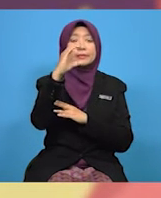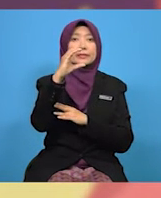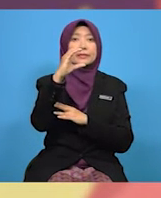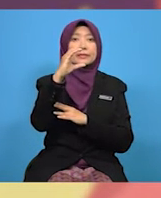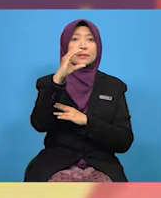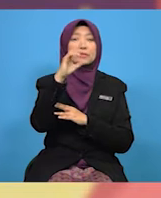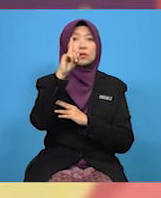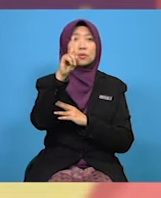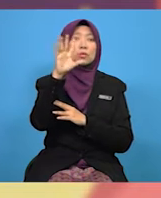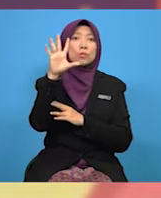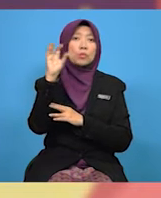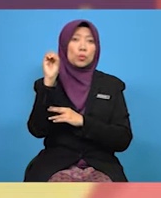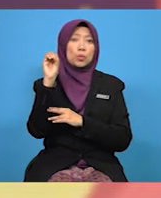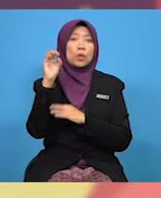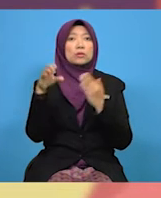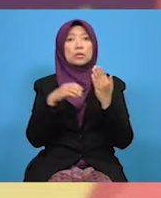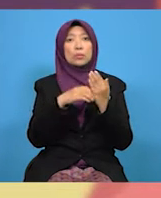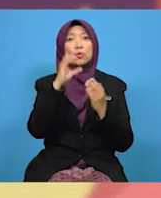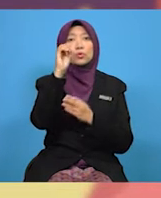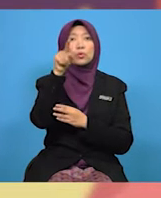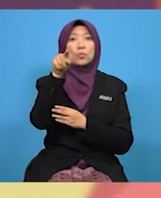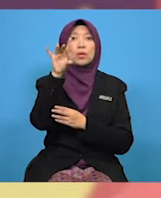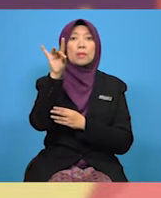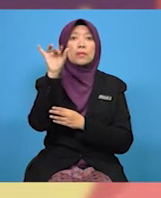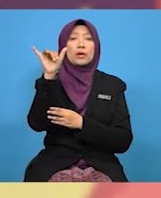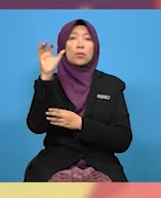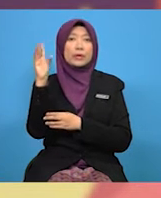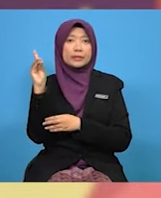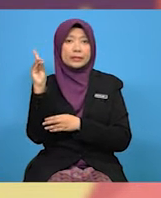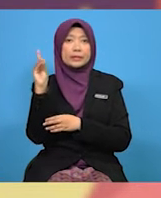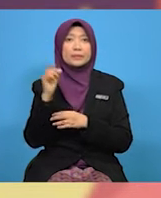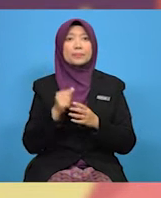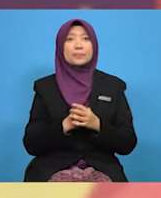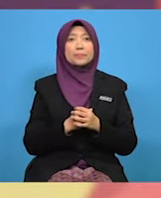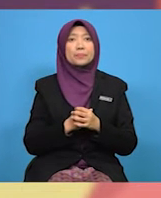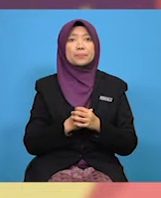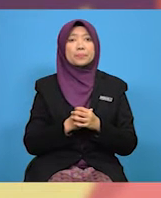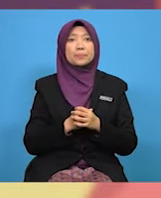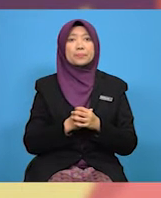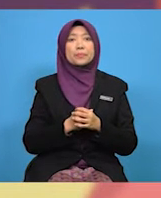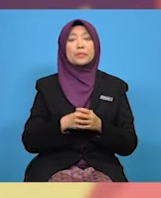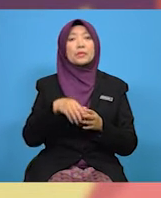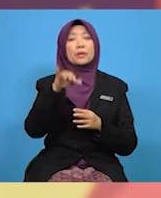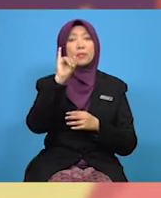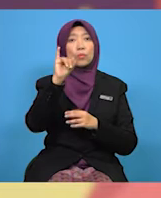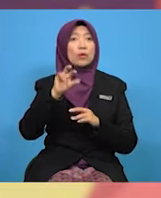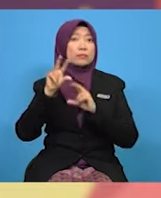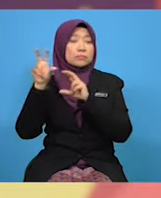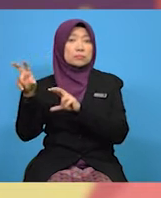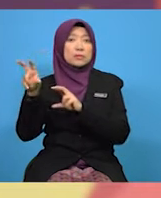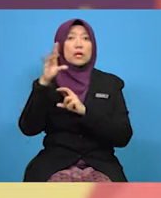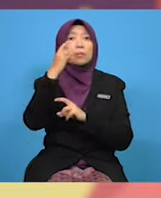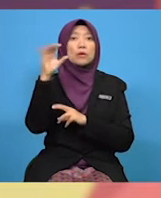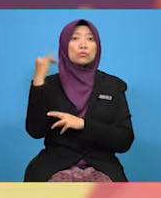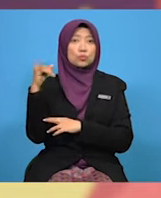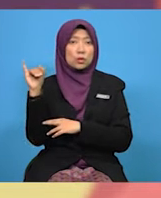C = 150 Kampung 008 widih Hai penaburan yaitu